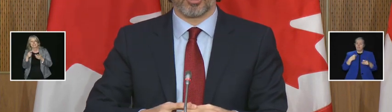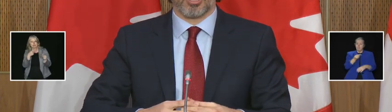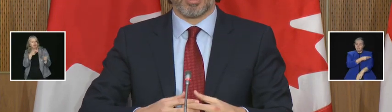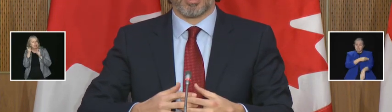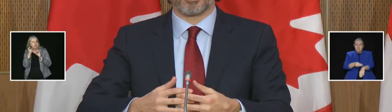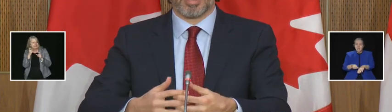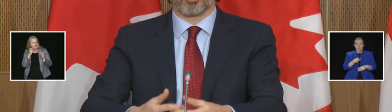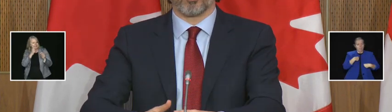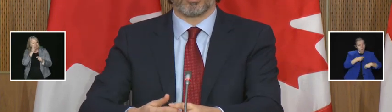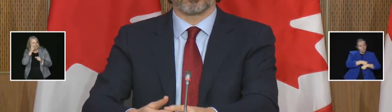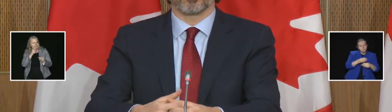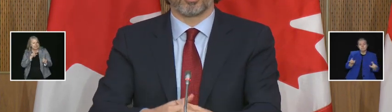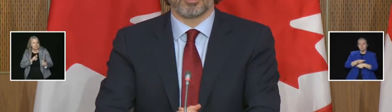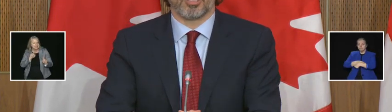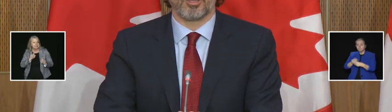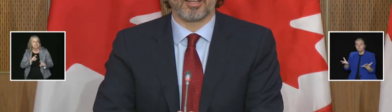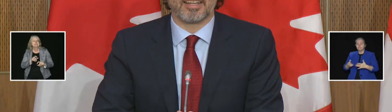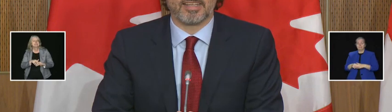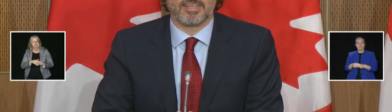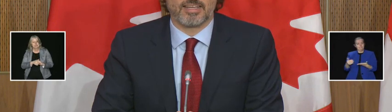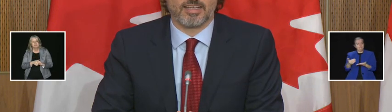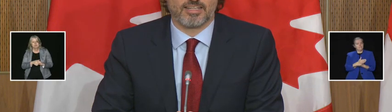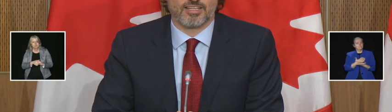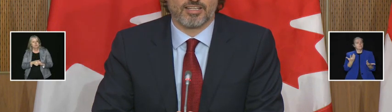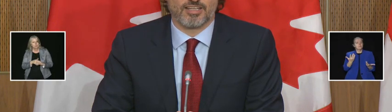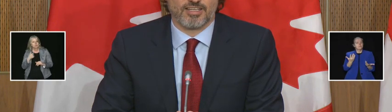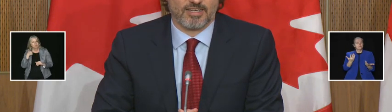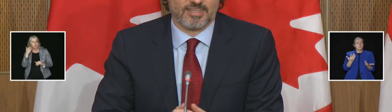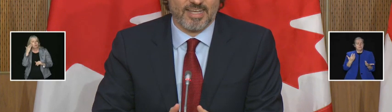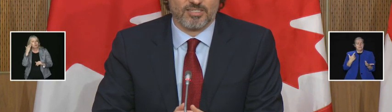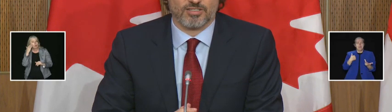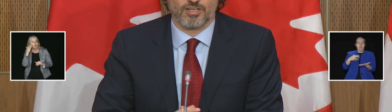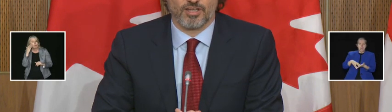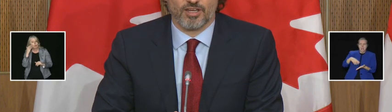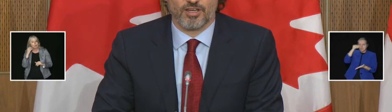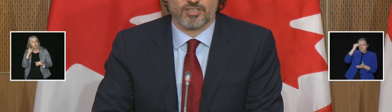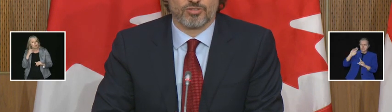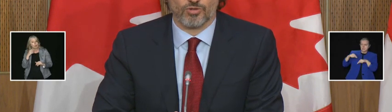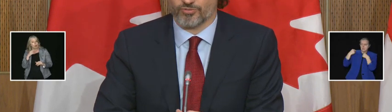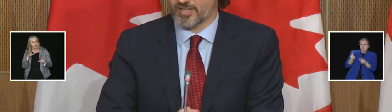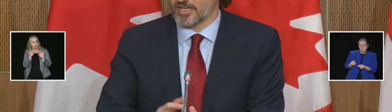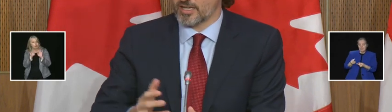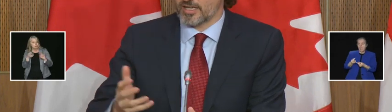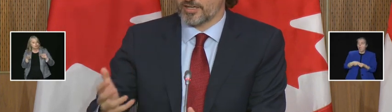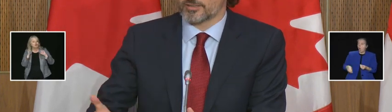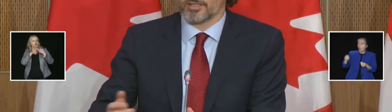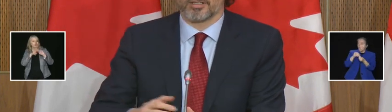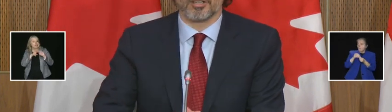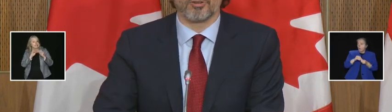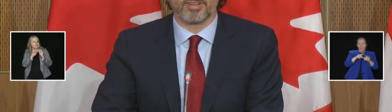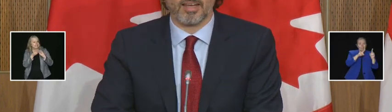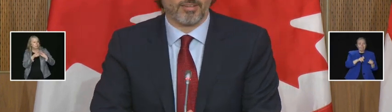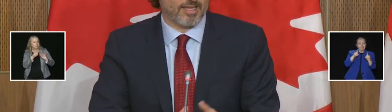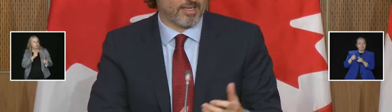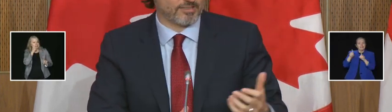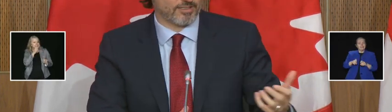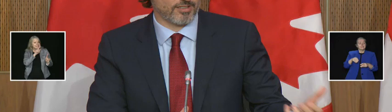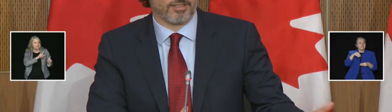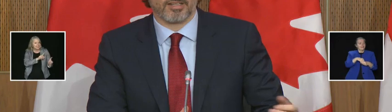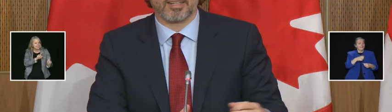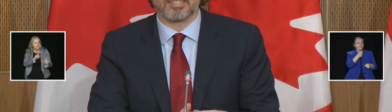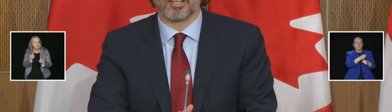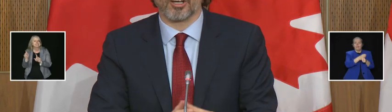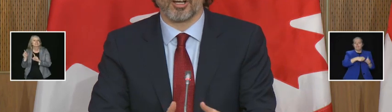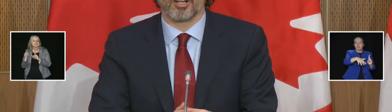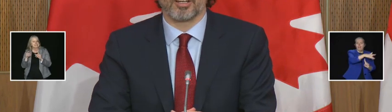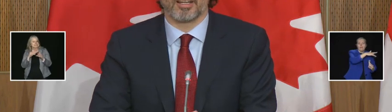que d'accroître les tests qui sont faits dans les nues travail dans